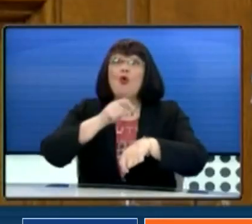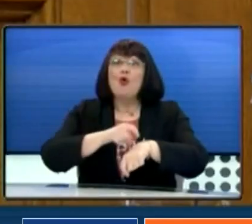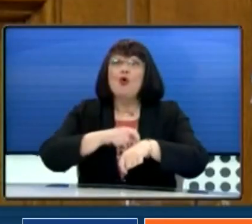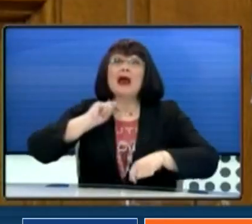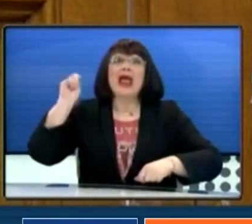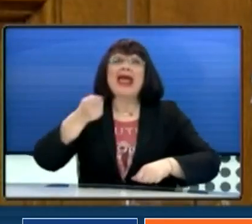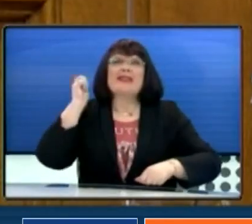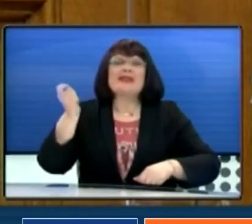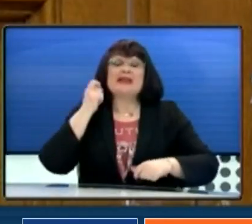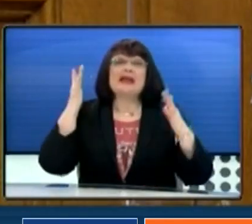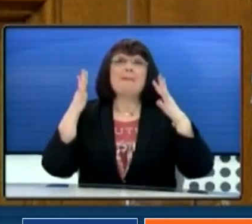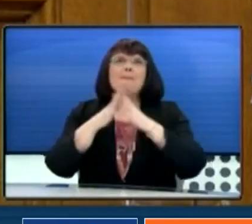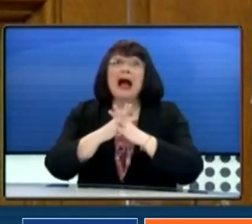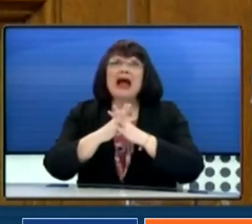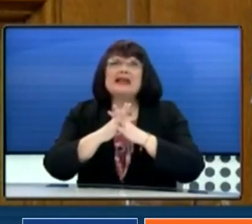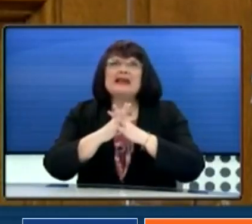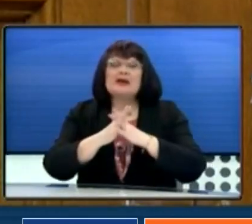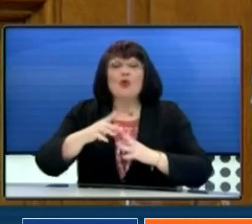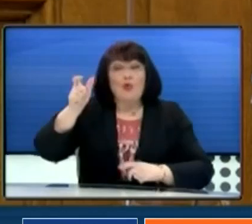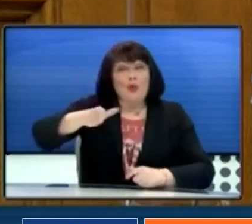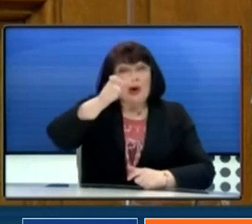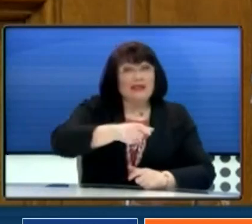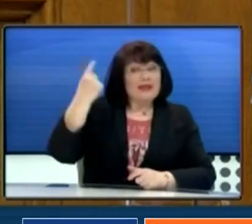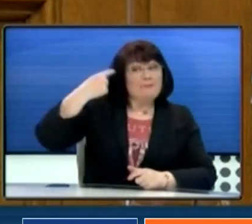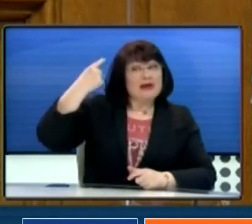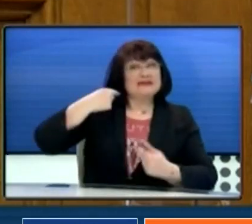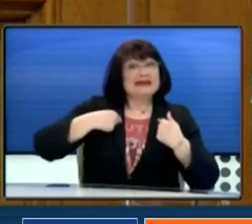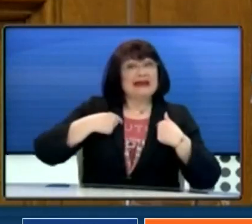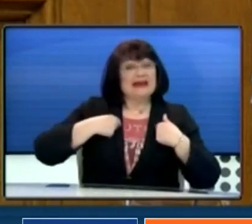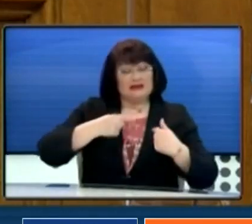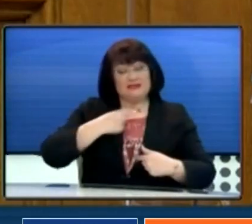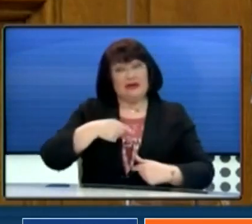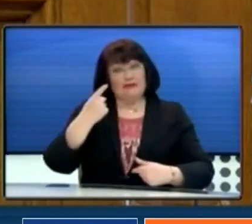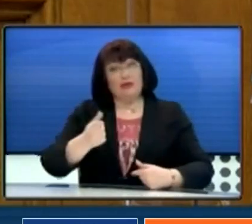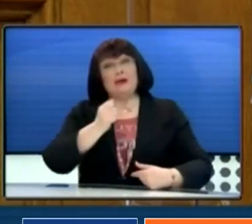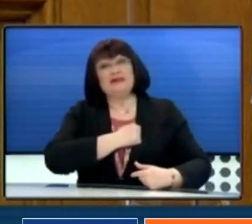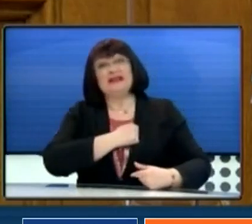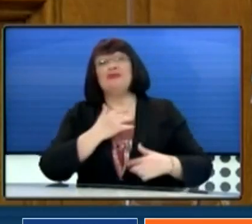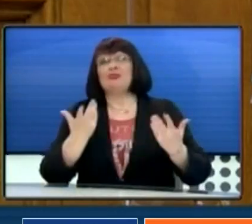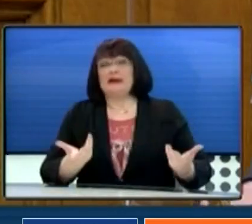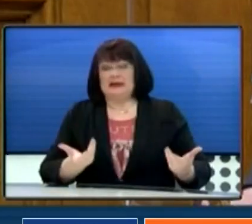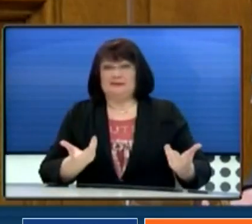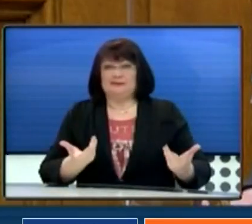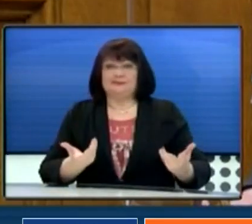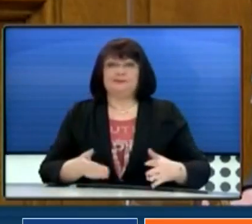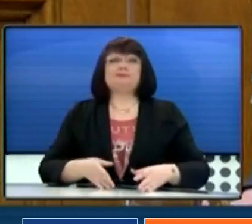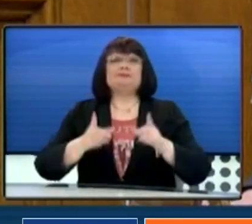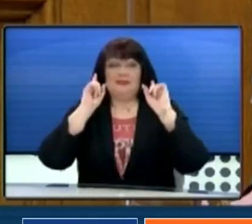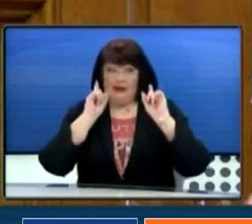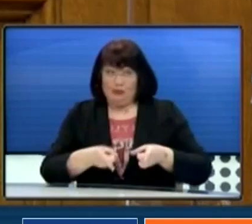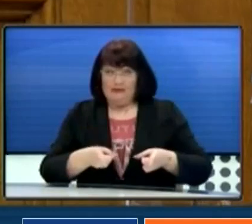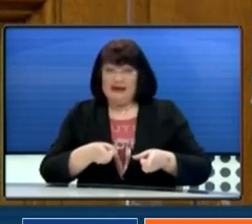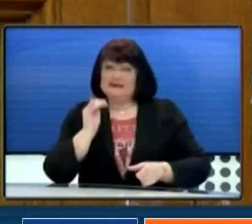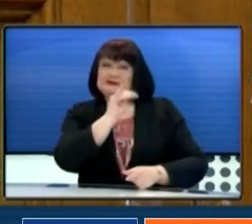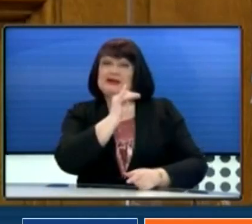ώρα εθνικής μάχης και κρινόμαστε όλοι μας από τη στάση μας απέναντι σε αυτήν. Αποφασίστε